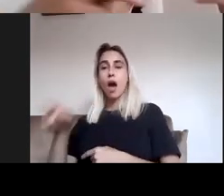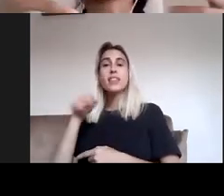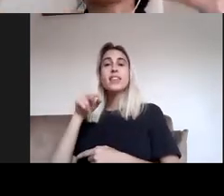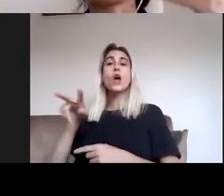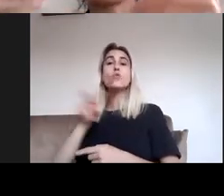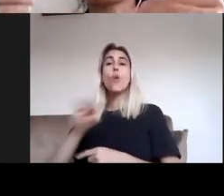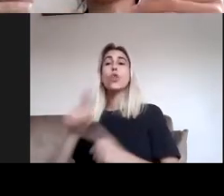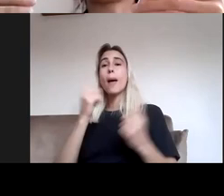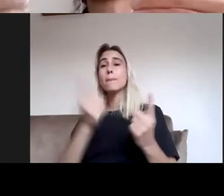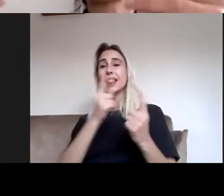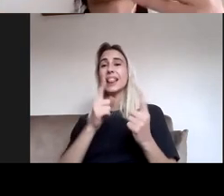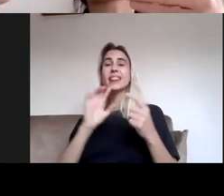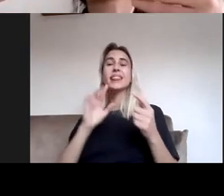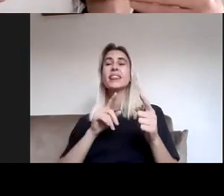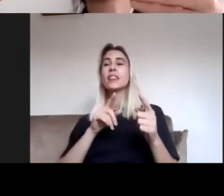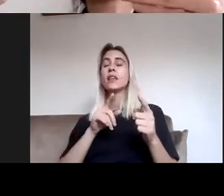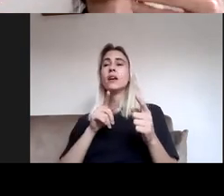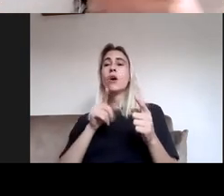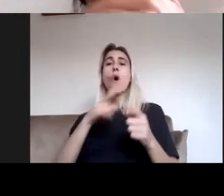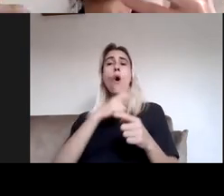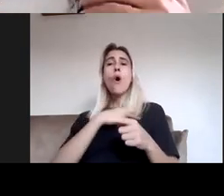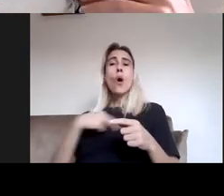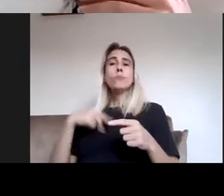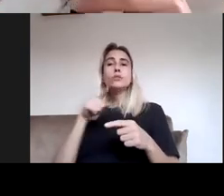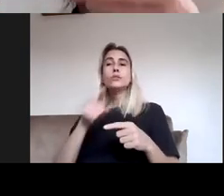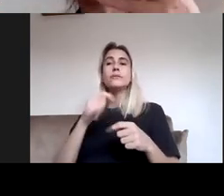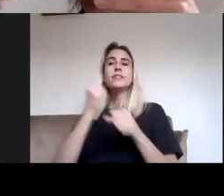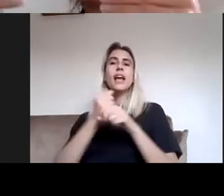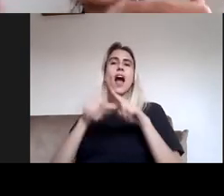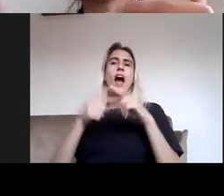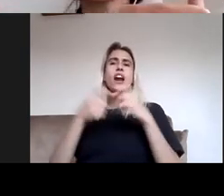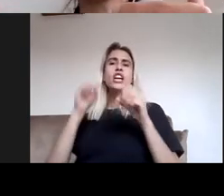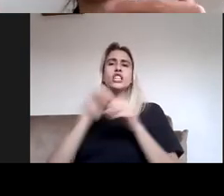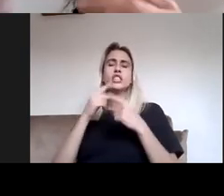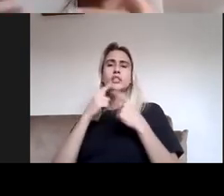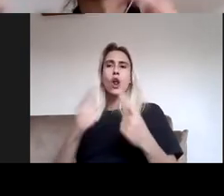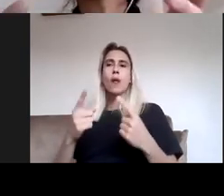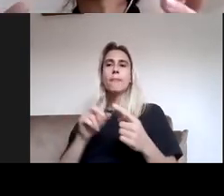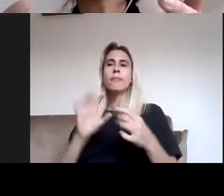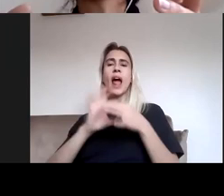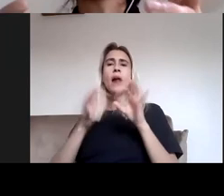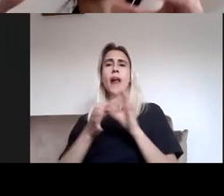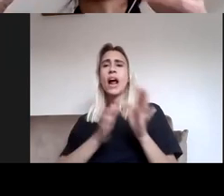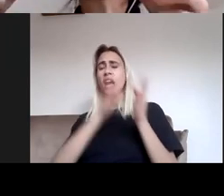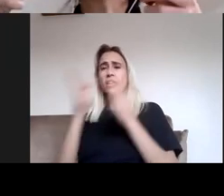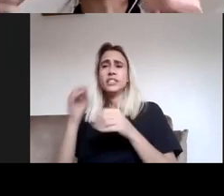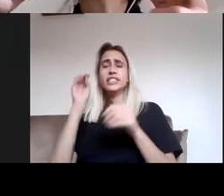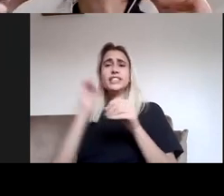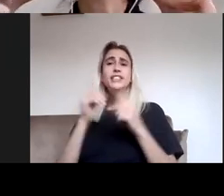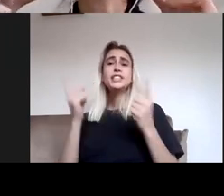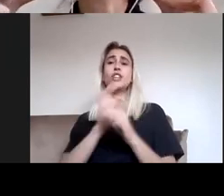doğru bir, yani terminal, yani otobüs garlar için söyleyelim, terminali geçmesi. Hiçbir şekilde sadece